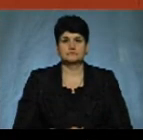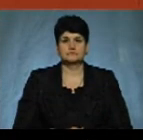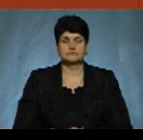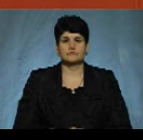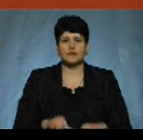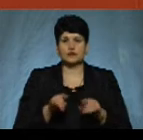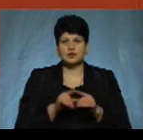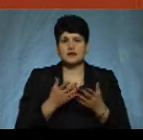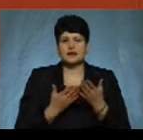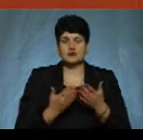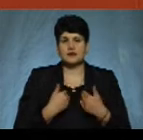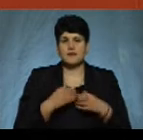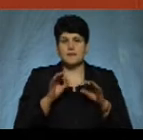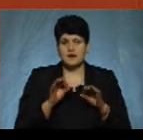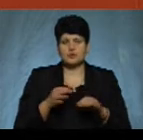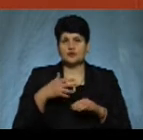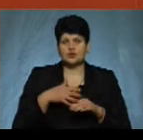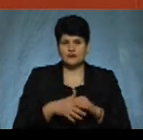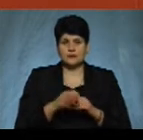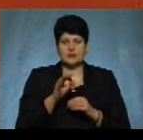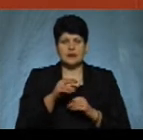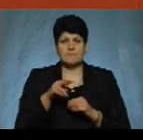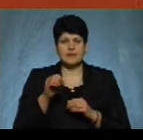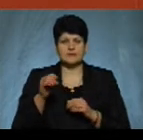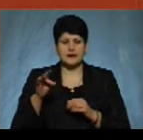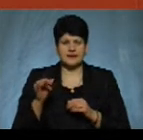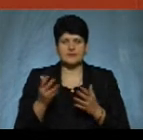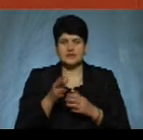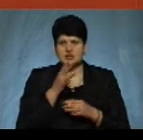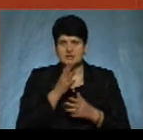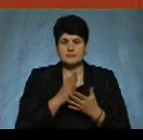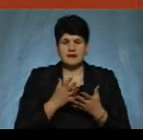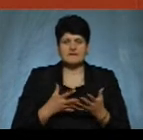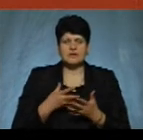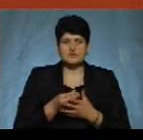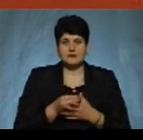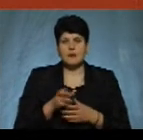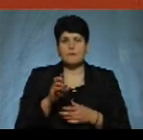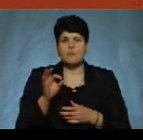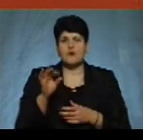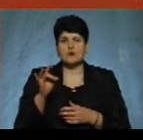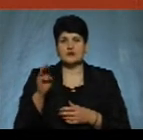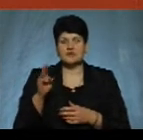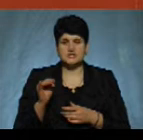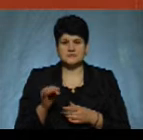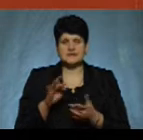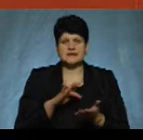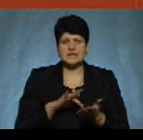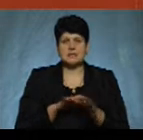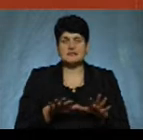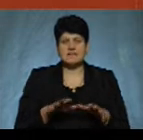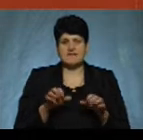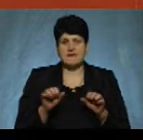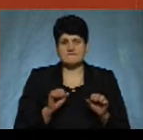Тож, якщо я правильно зрозуміла Олега Петренка, якийсь час все-таки має фінансувати Борщівський центр місцева влада, так? Звичайно, що